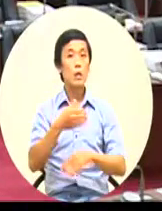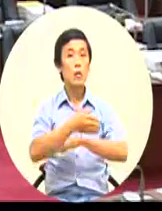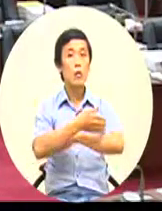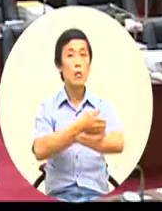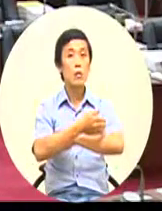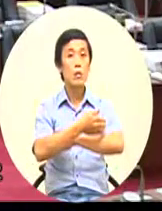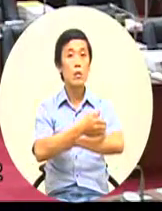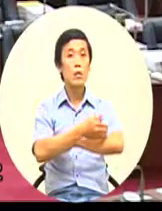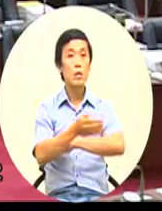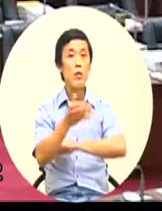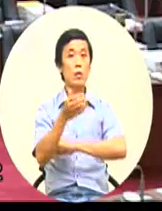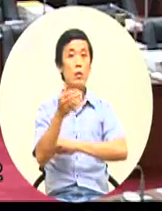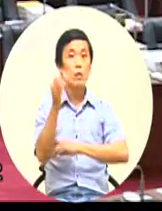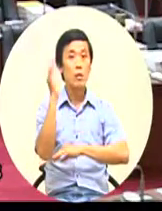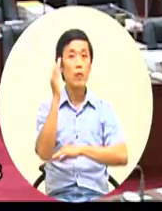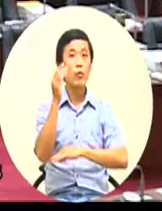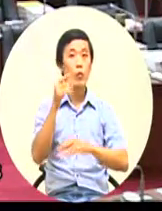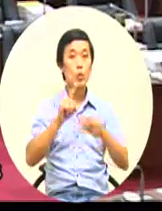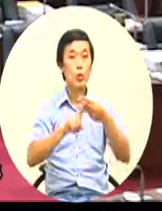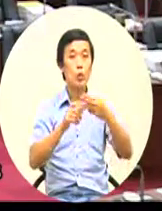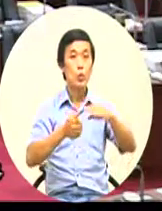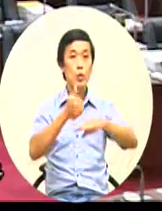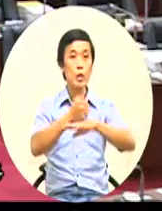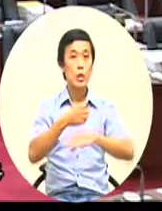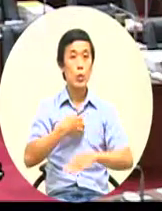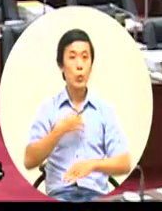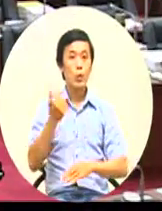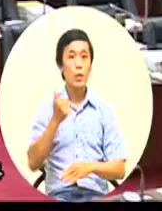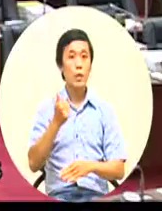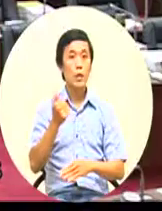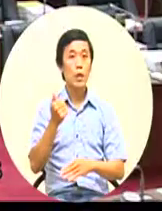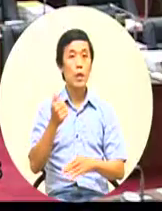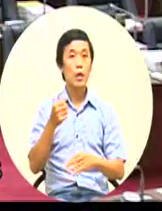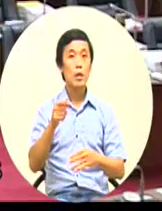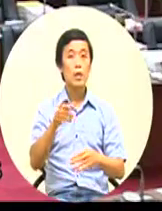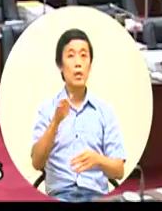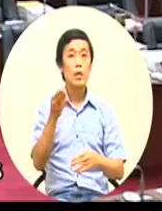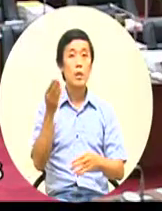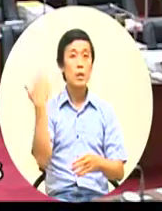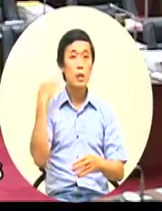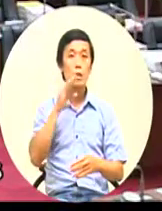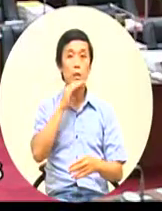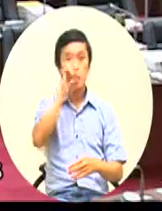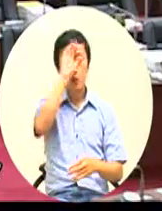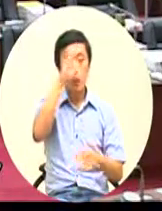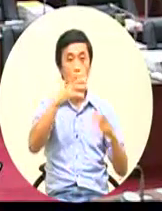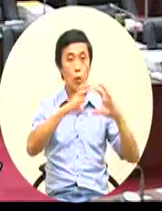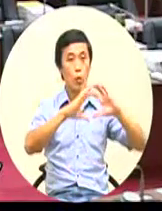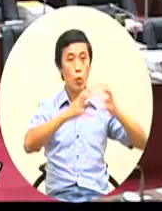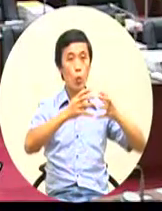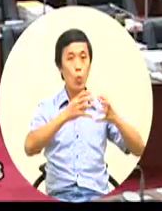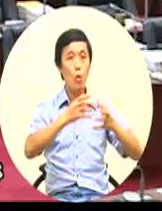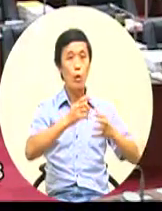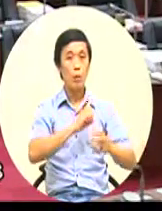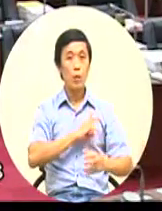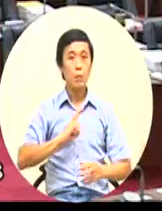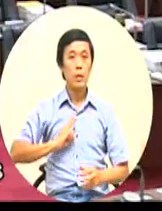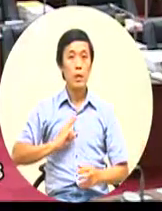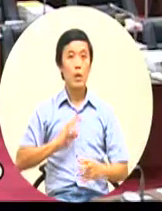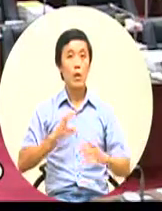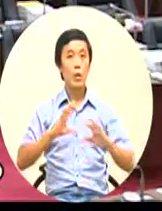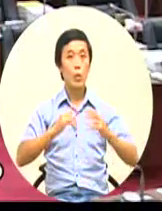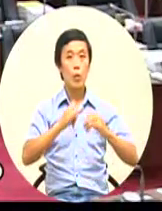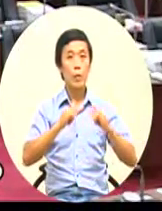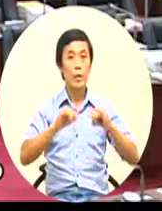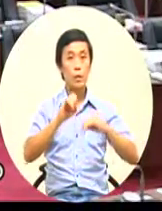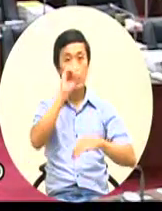桢的回忆录讲，当时候是党国一体的时代，党政不分。国民党的预算编在